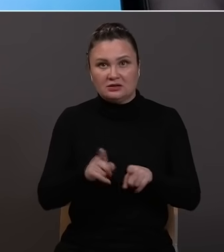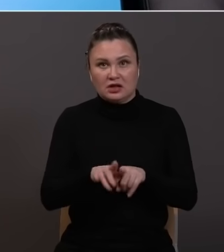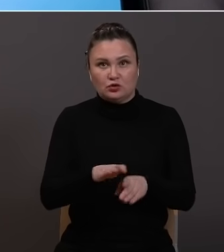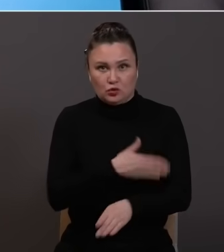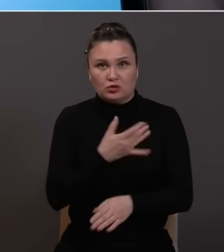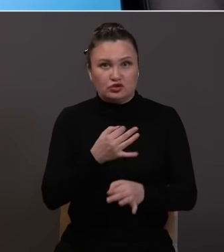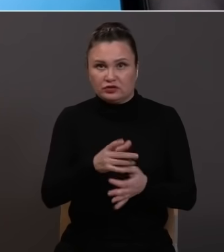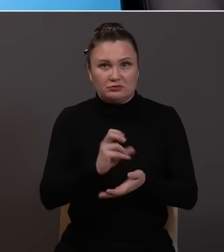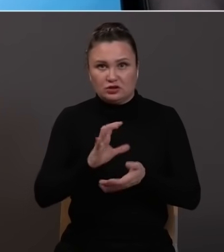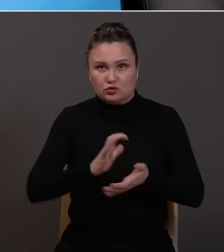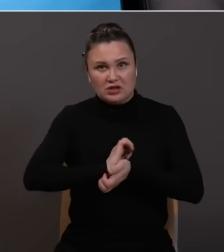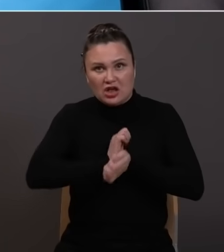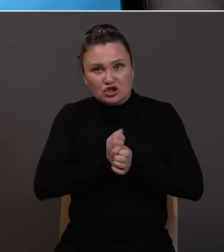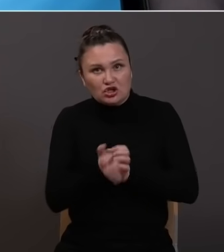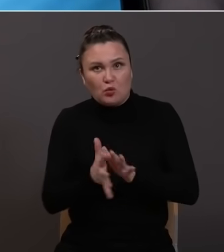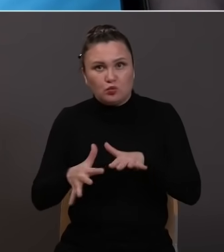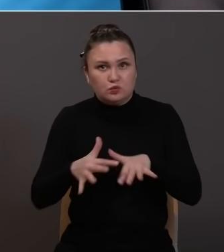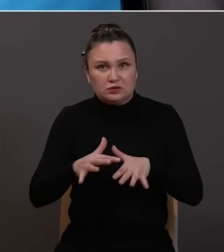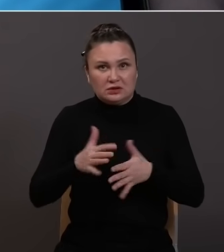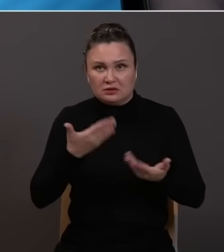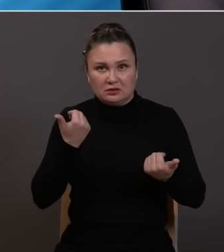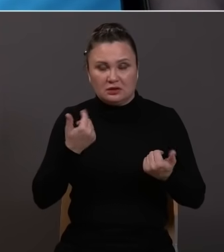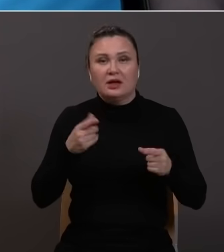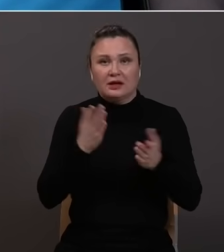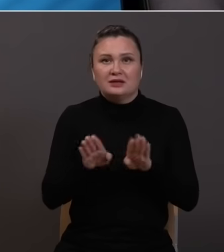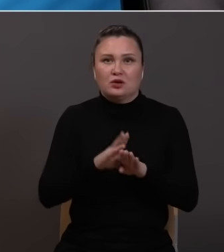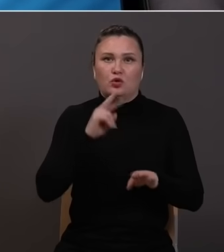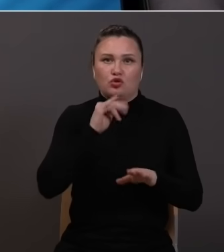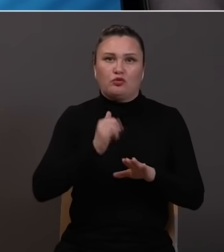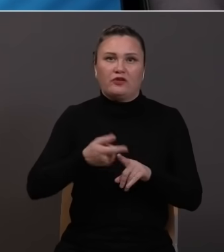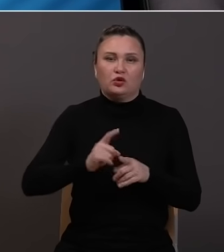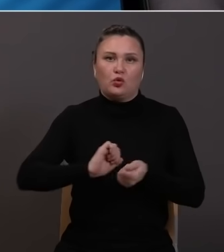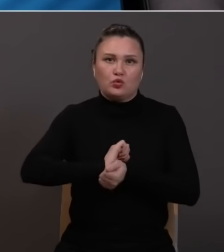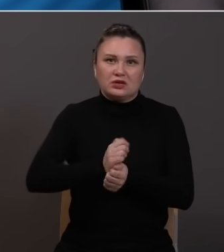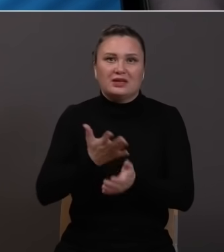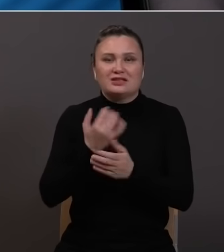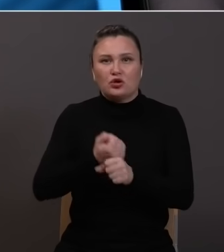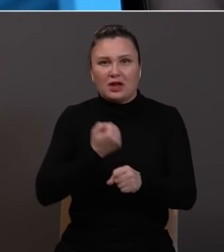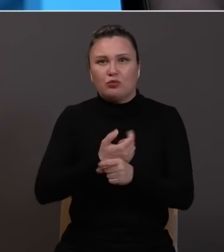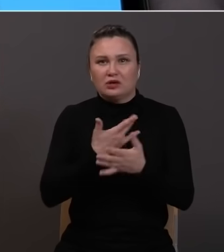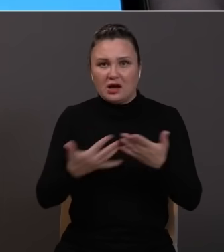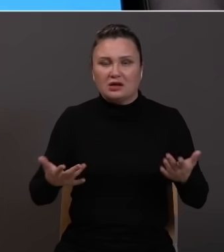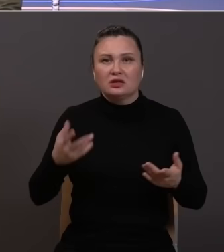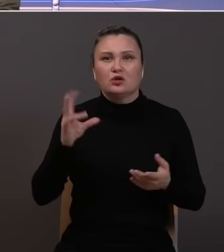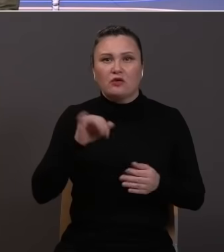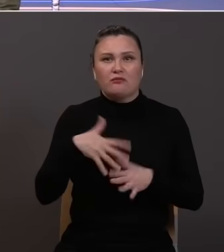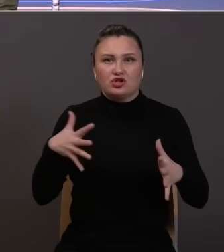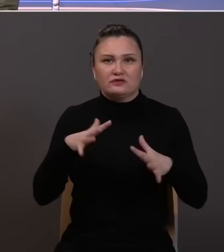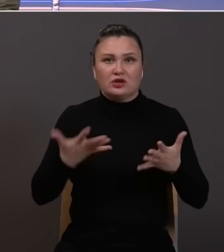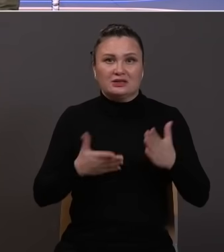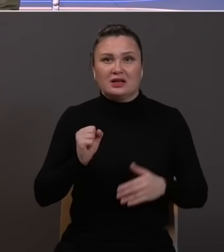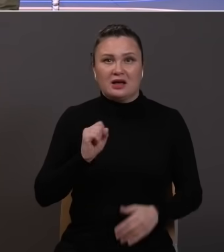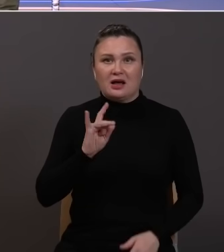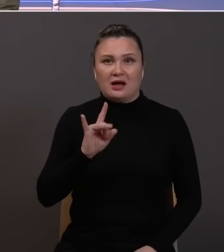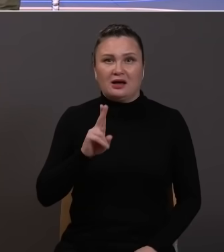ним должно загустеть там как-то его надо... Есть такое топливо, которое там густеет, есть отработка, есть разное, но в большинстве случаев, да, если это